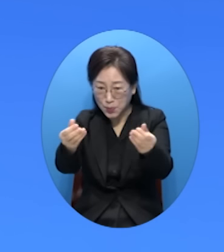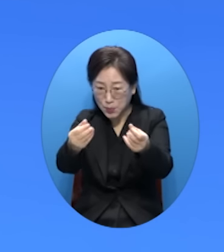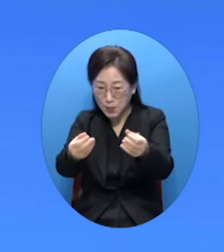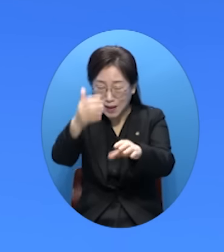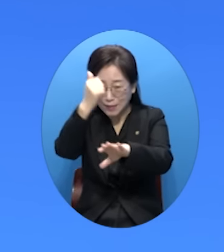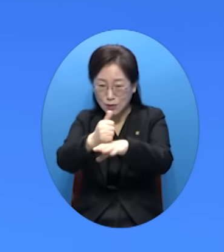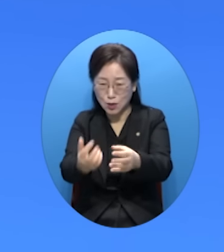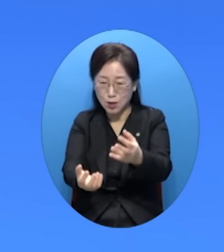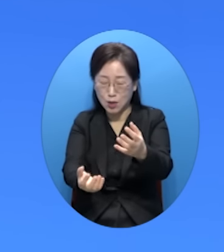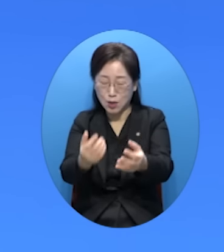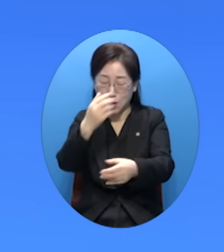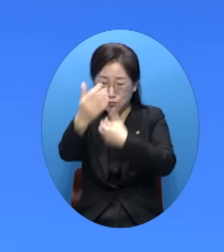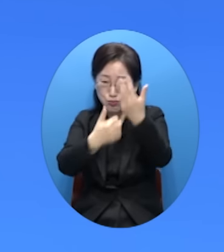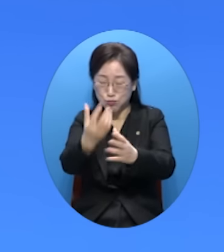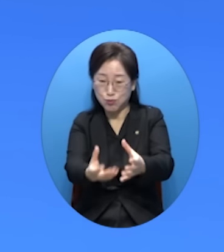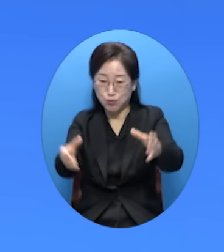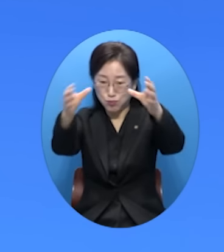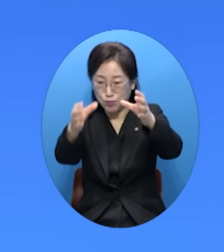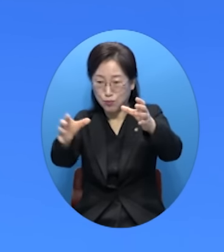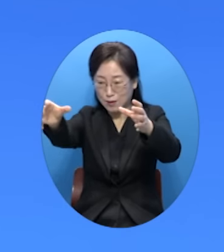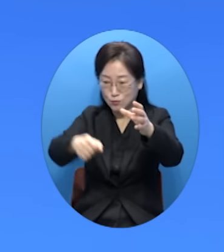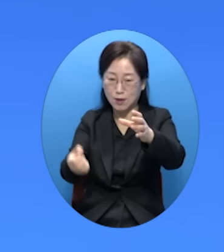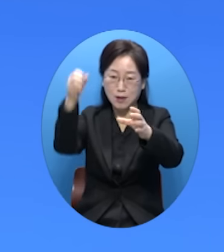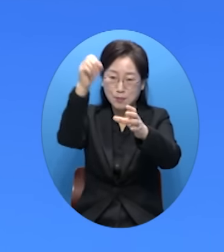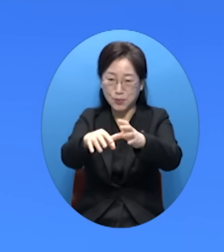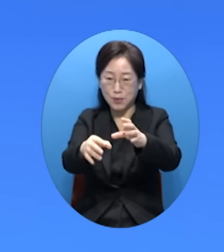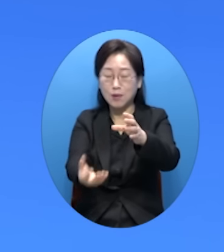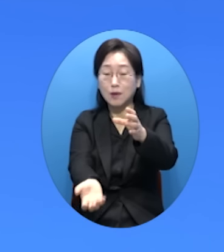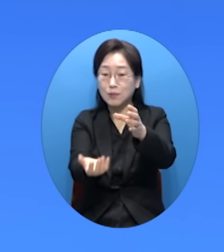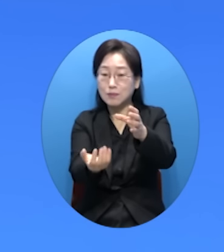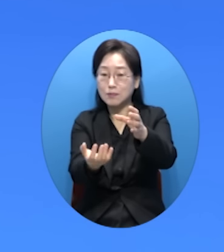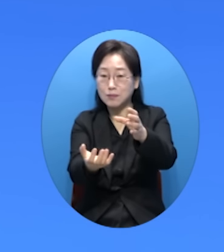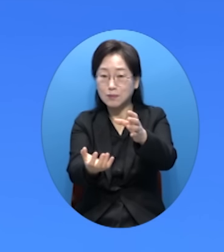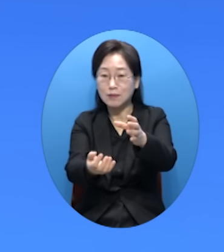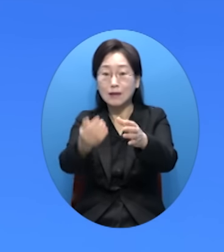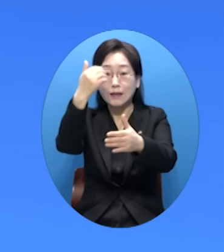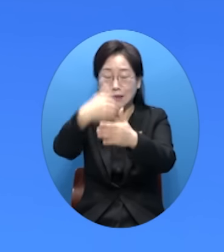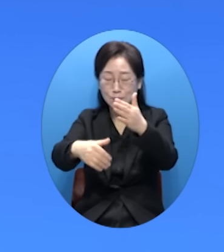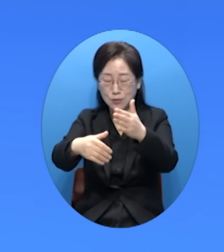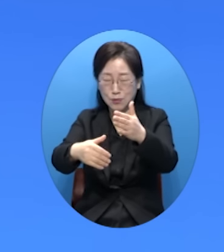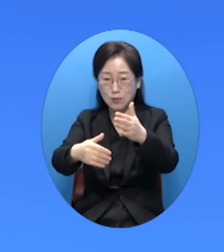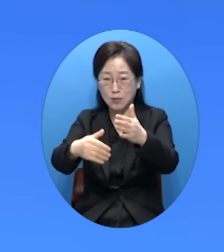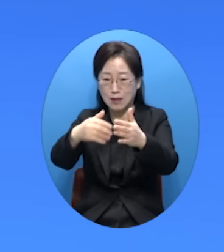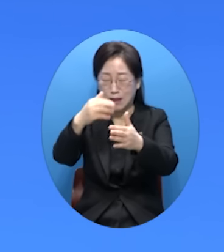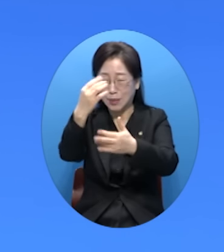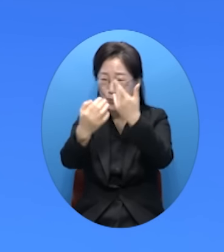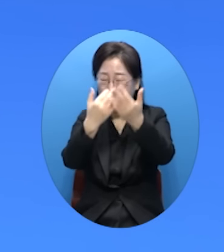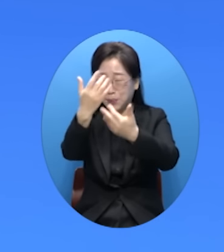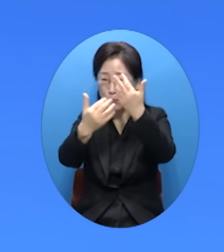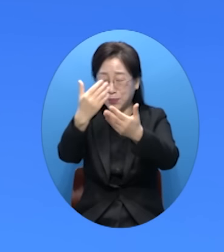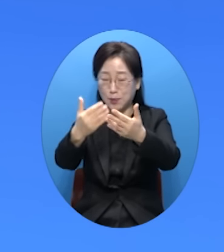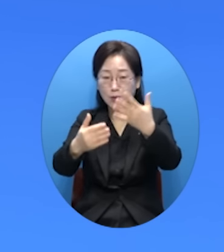집어넣어서 용광로에서 그 나머지 모든 것을 다 태워버리면 99.9%의